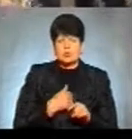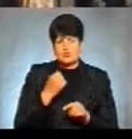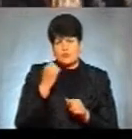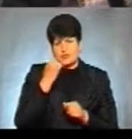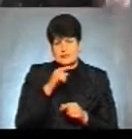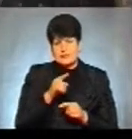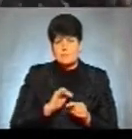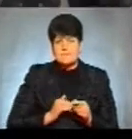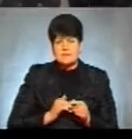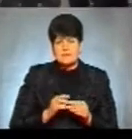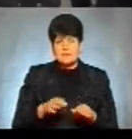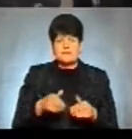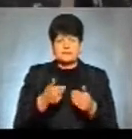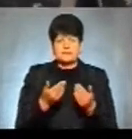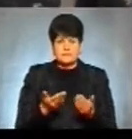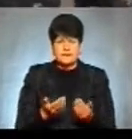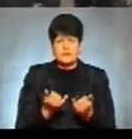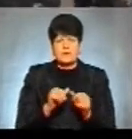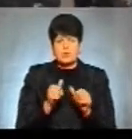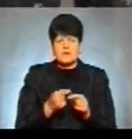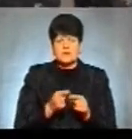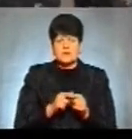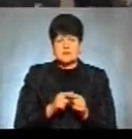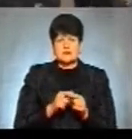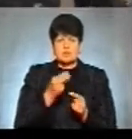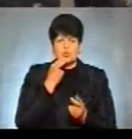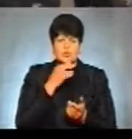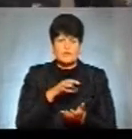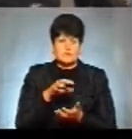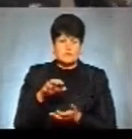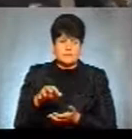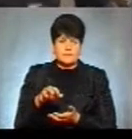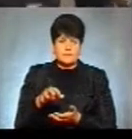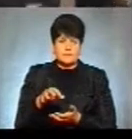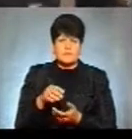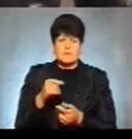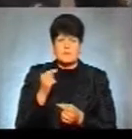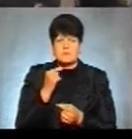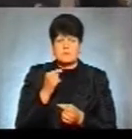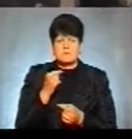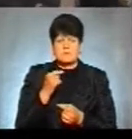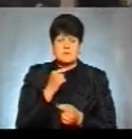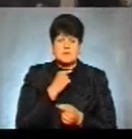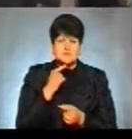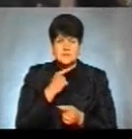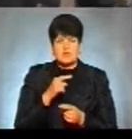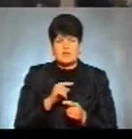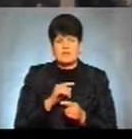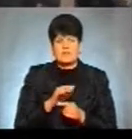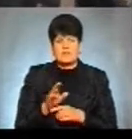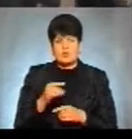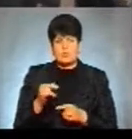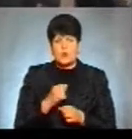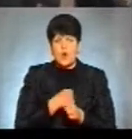які долучилися і передали для формування таких продуктових наборів м'ясні вироби, консервні вироби,